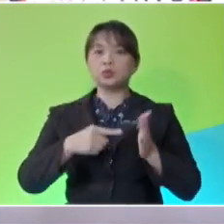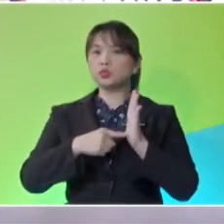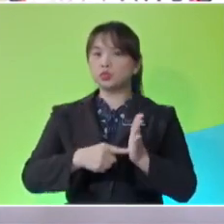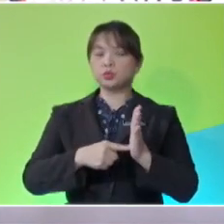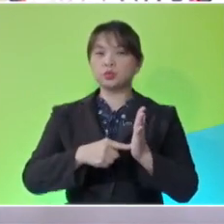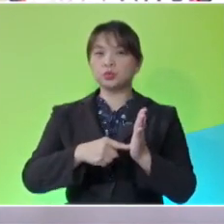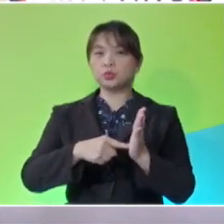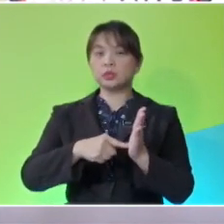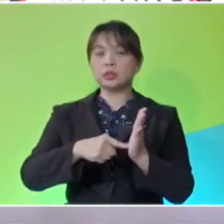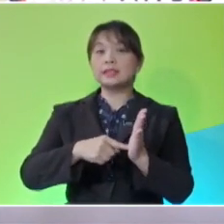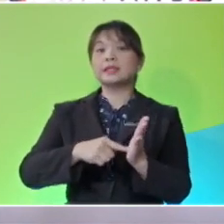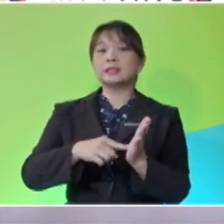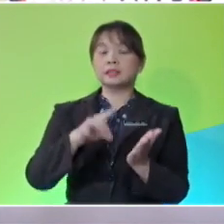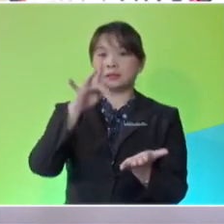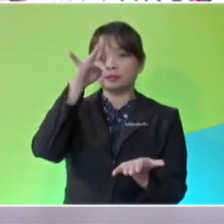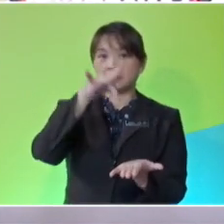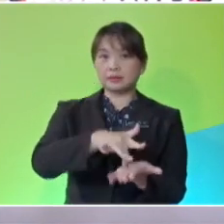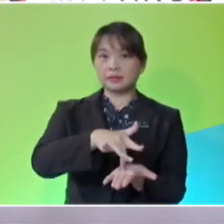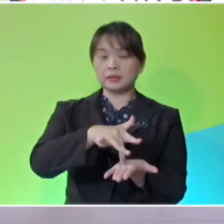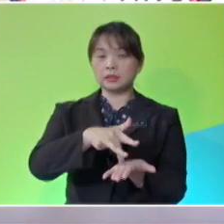mana dengan